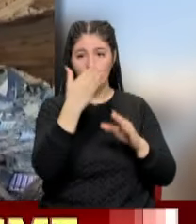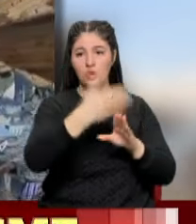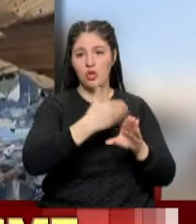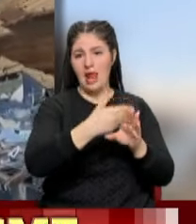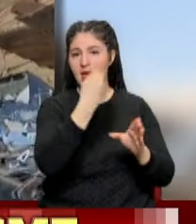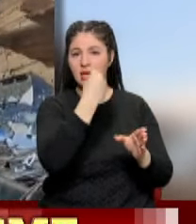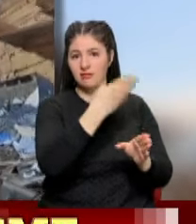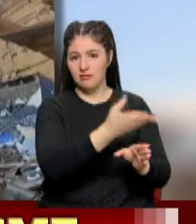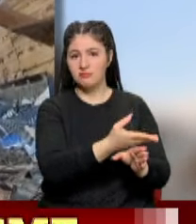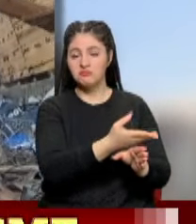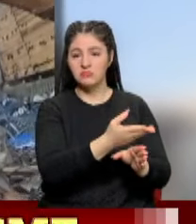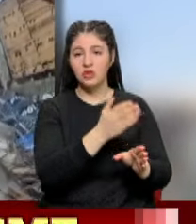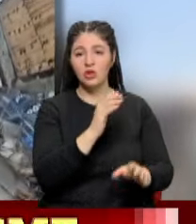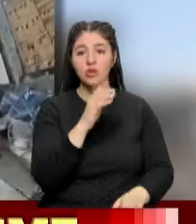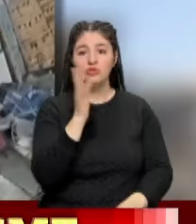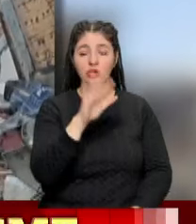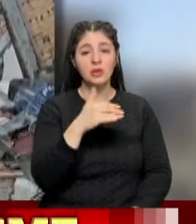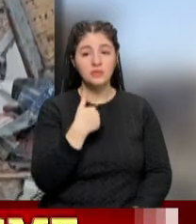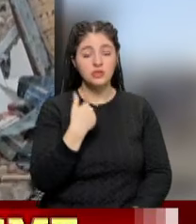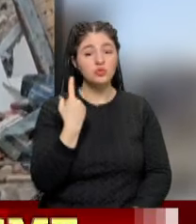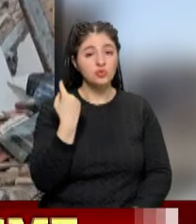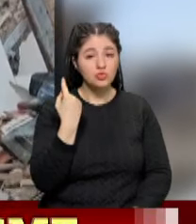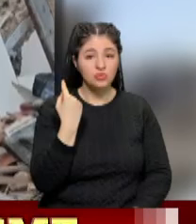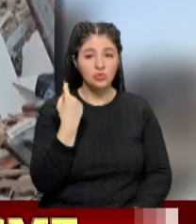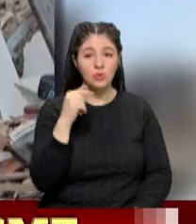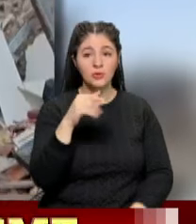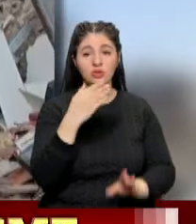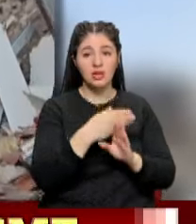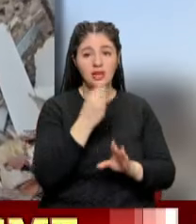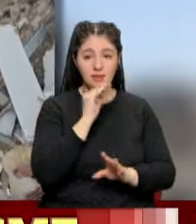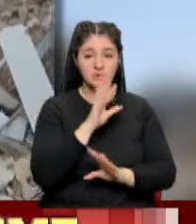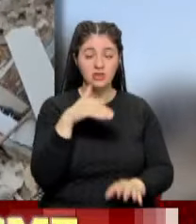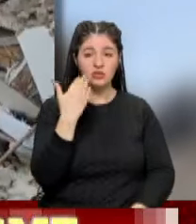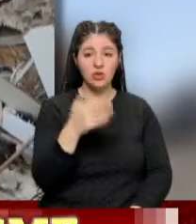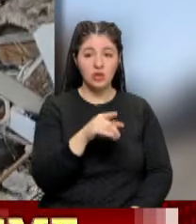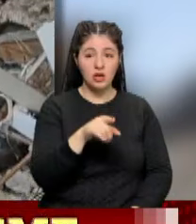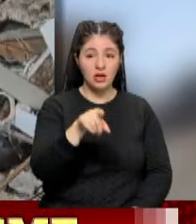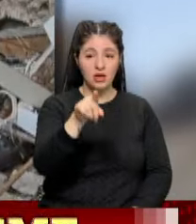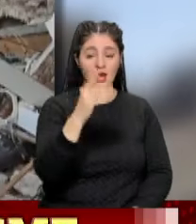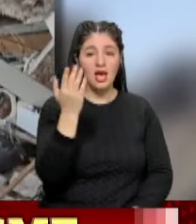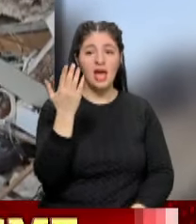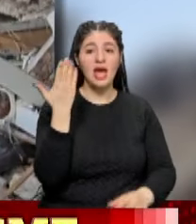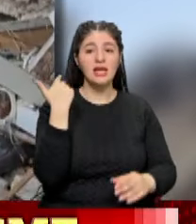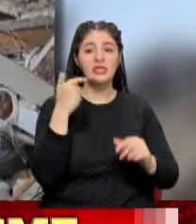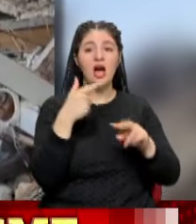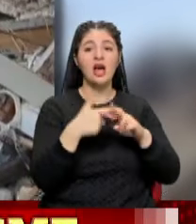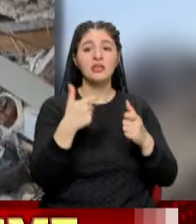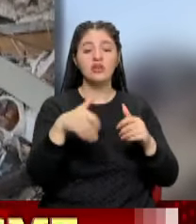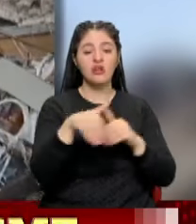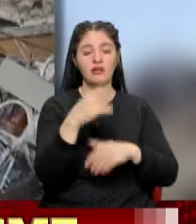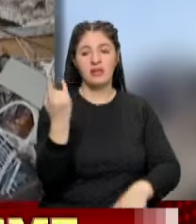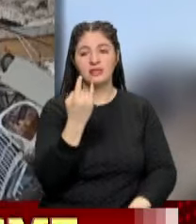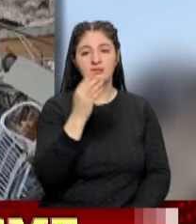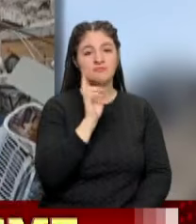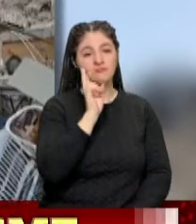dönerimizi yedik. Sonra biz dün bu döneri yedikten sonra eski Antakya sokaklarına gittik.